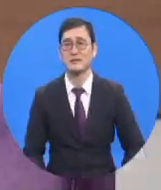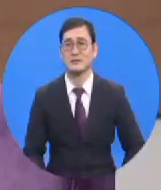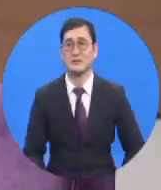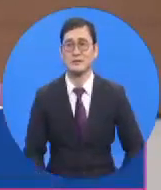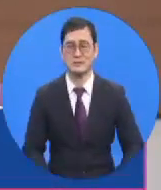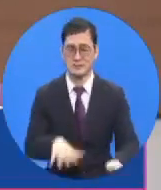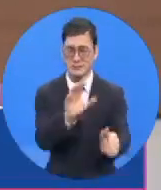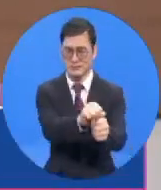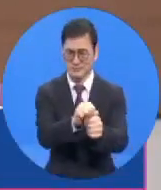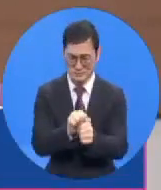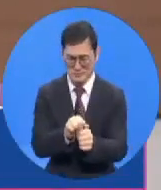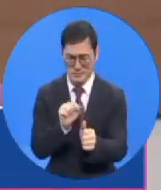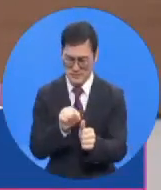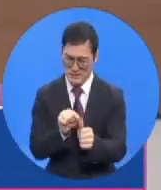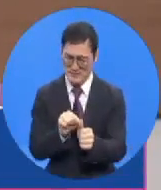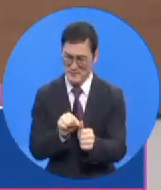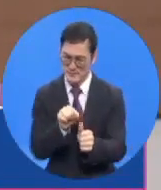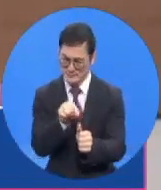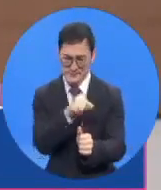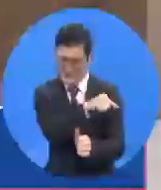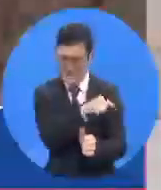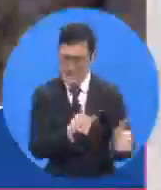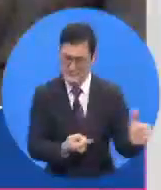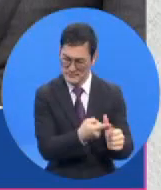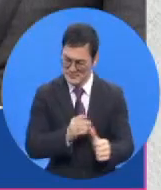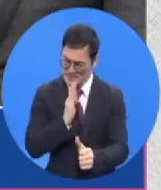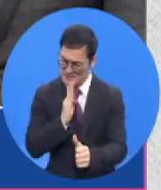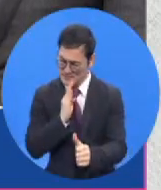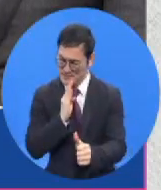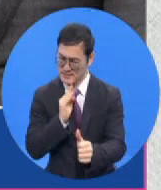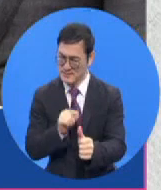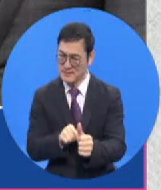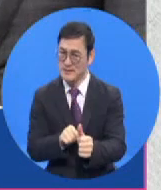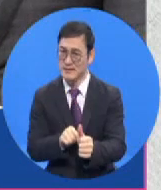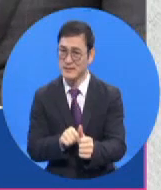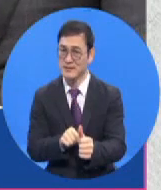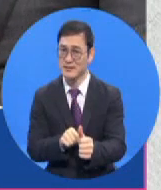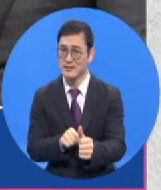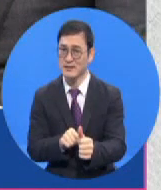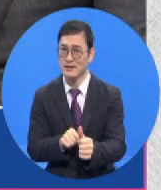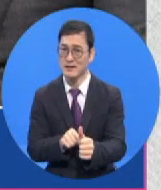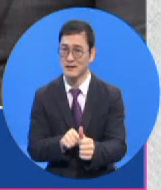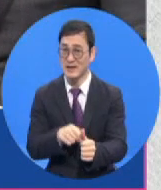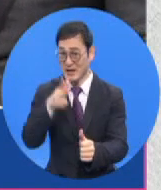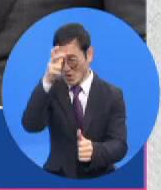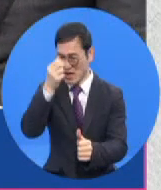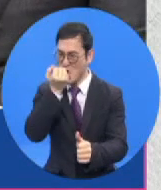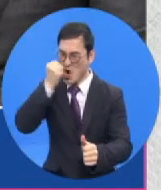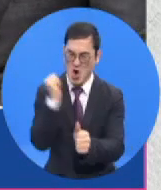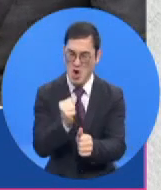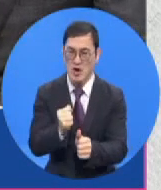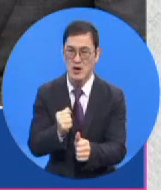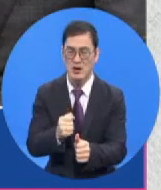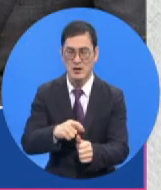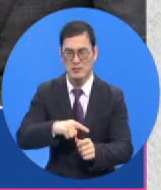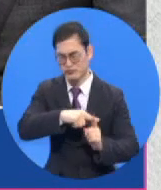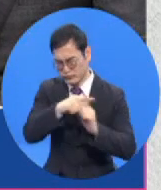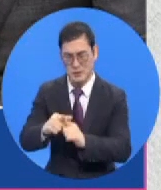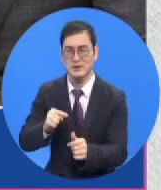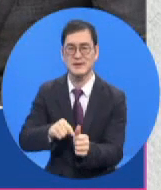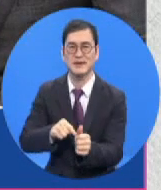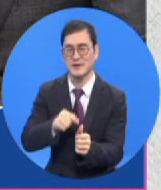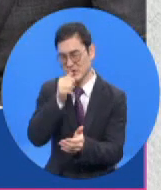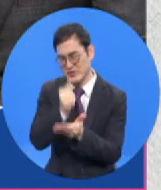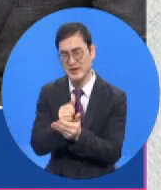잡아왔는데 여기 이제 엄벌에 쳐야 된다라는 걸 겪은 변호사로서 저런 부분이 더 와닿는 거고. 그리고 이게 뭐 철학적